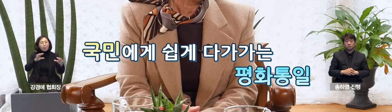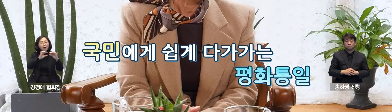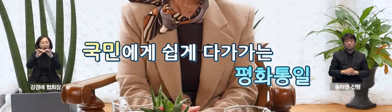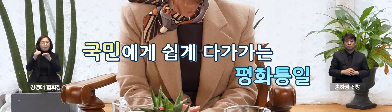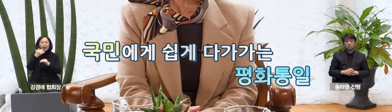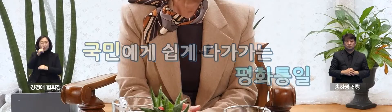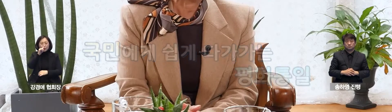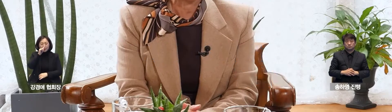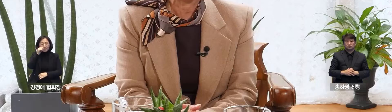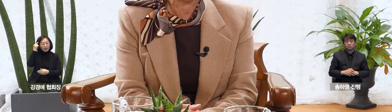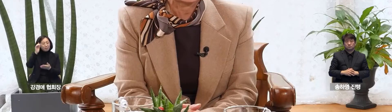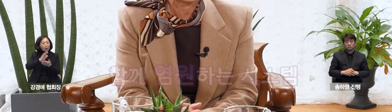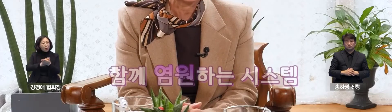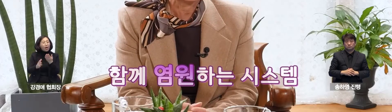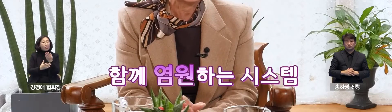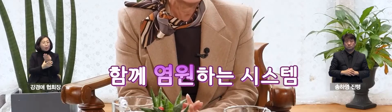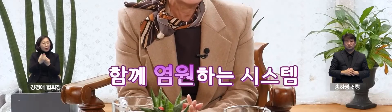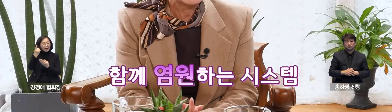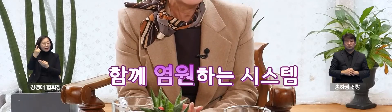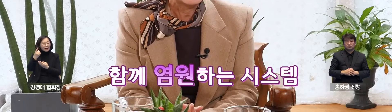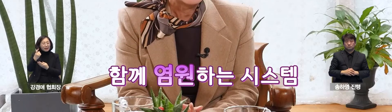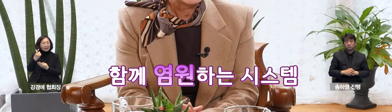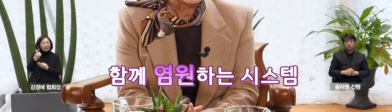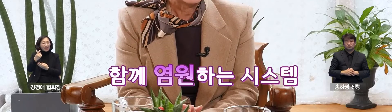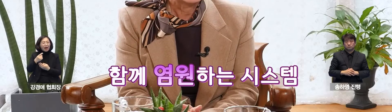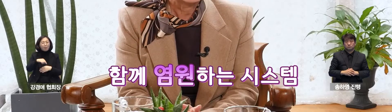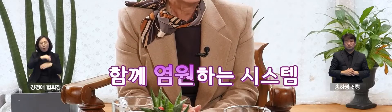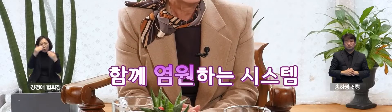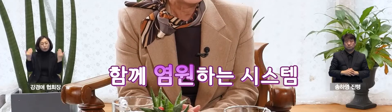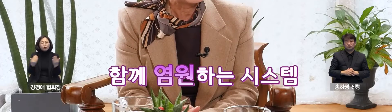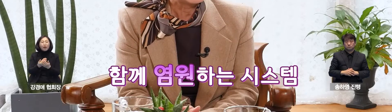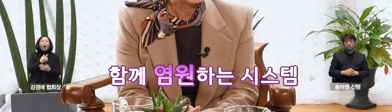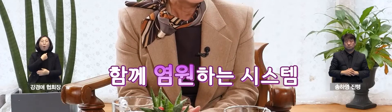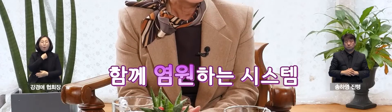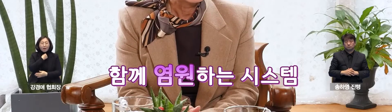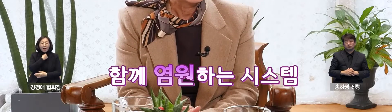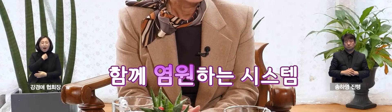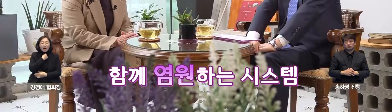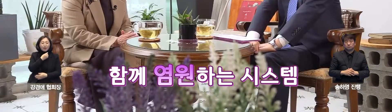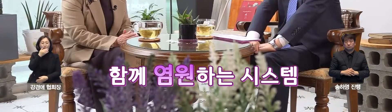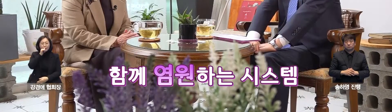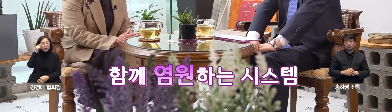방법들, 우리는 모두 같이 염원할 수 있는 그런 시스템을